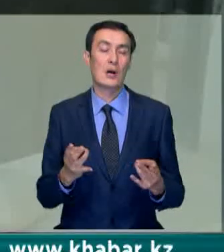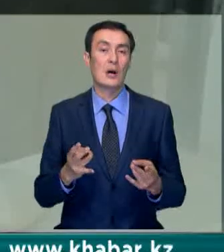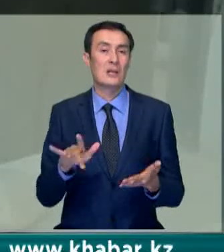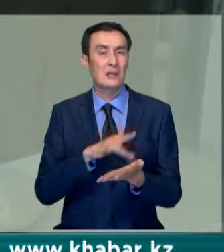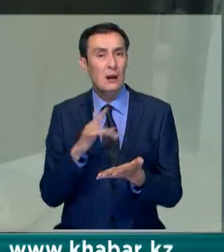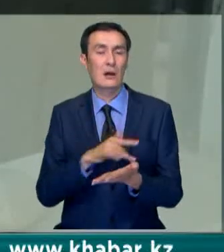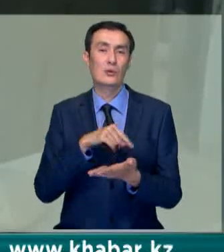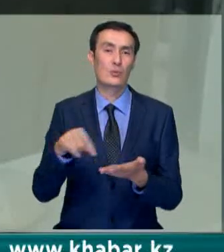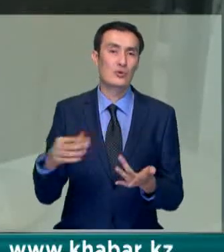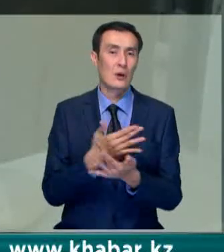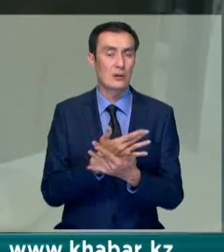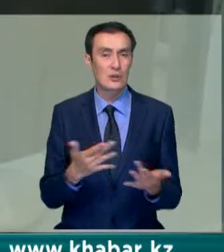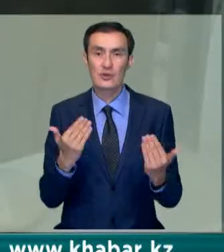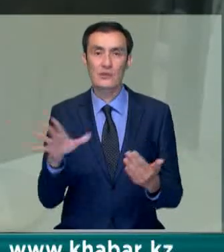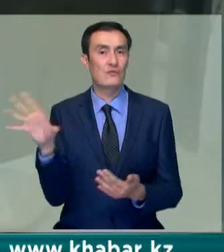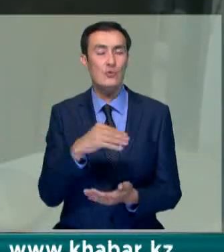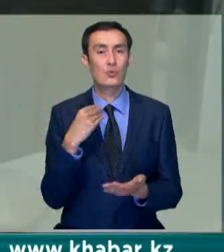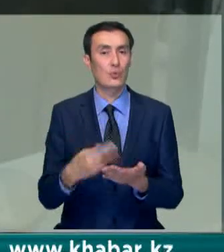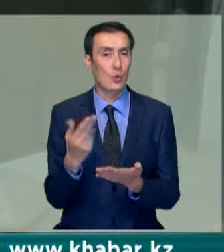Канцтовары. Сейчас все дорого, знаете.